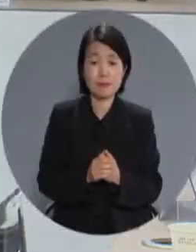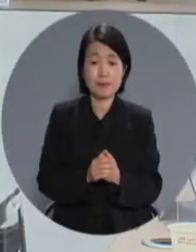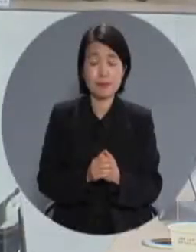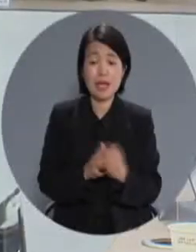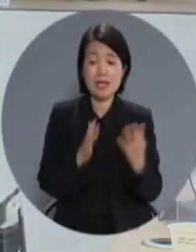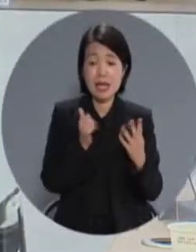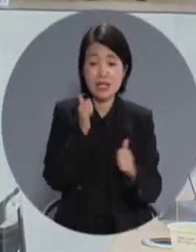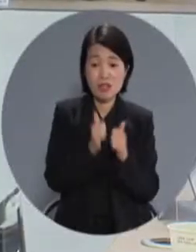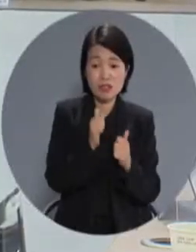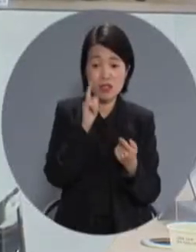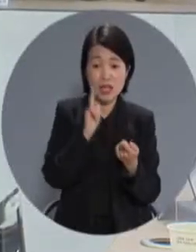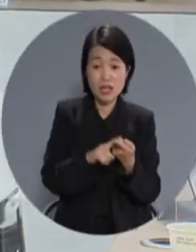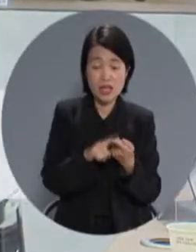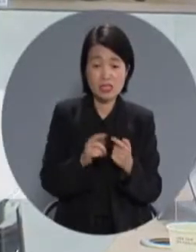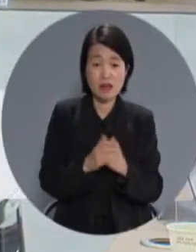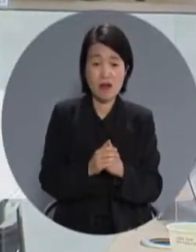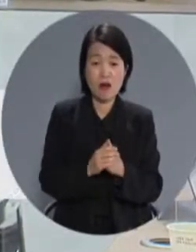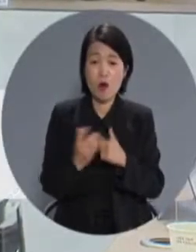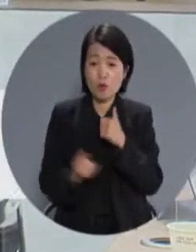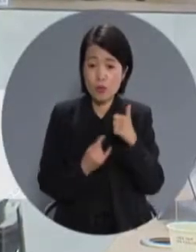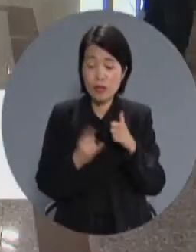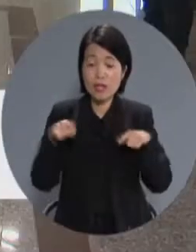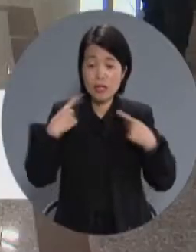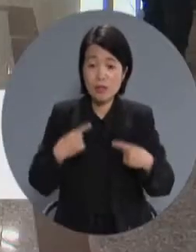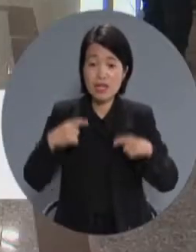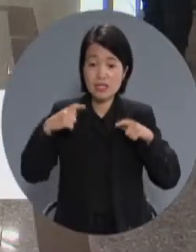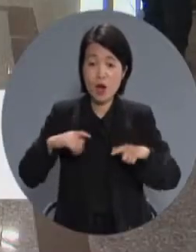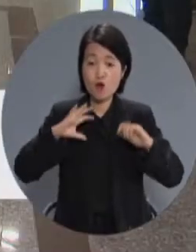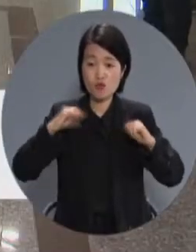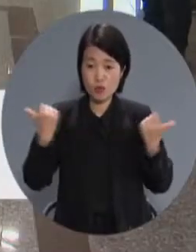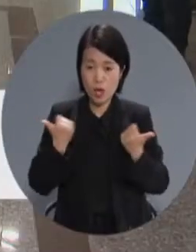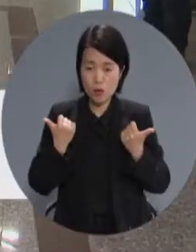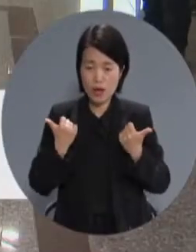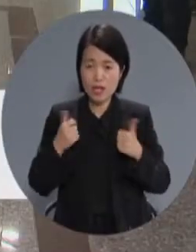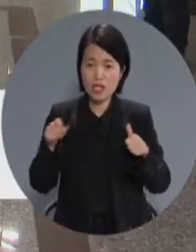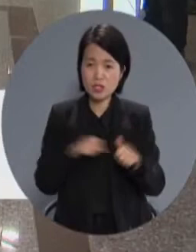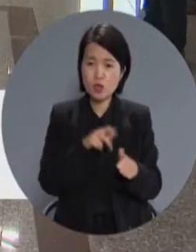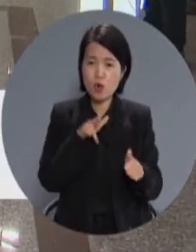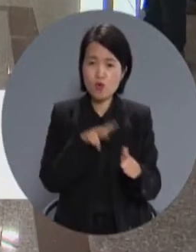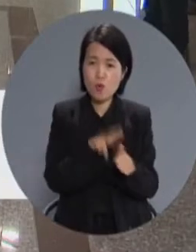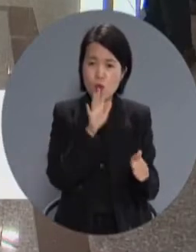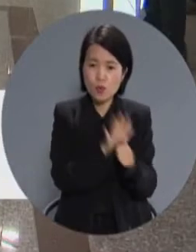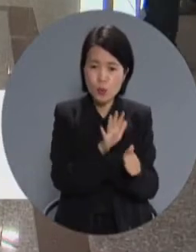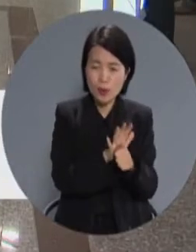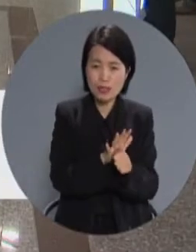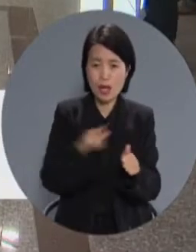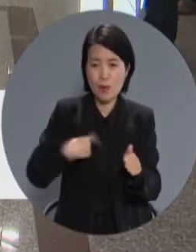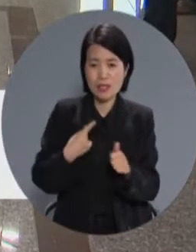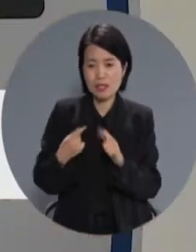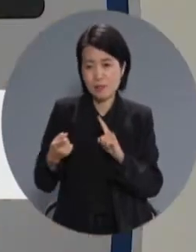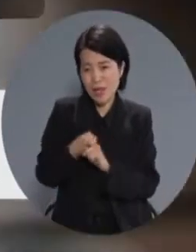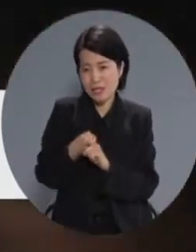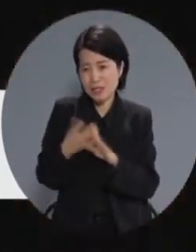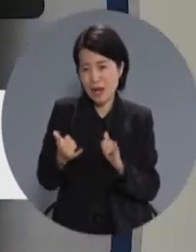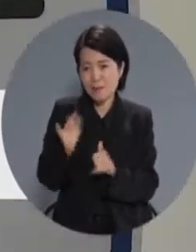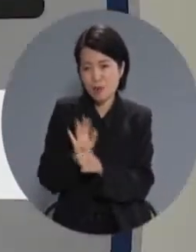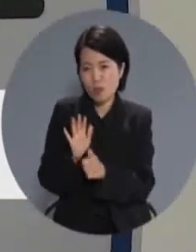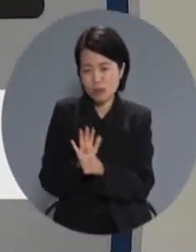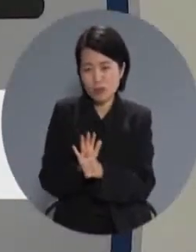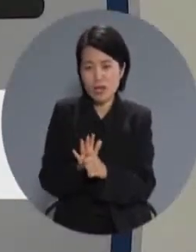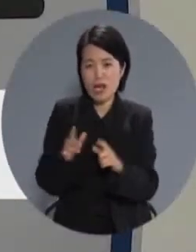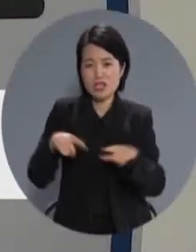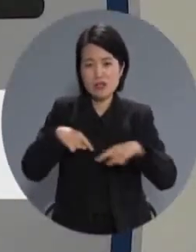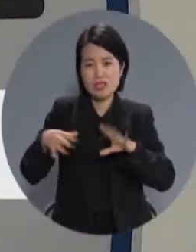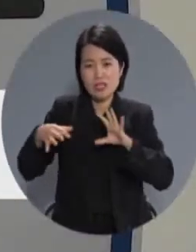4인 경선을 두고 공관위원으로 참여한 지역 국회의원들의 특정 후보 밀어주기나 자기 사람 심기 등 정치적